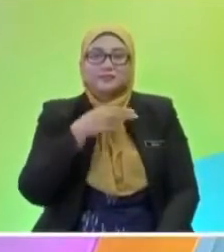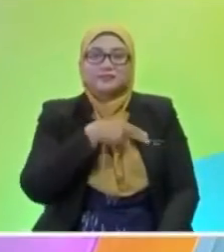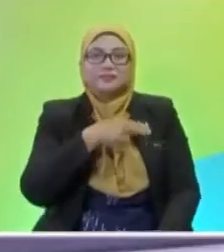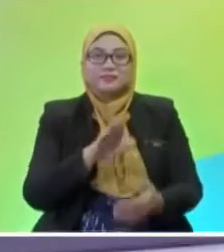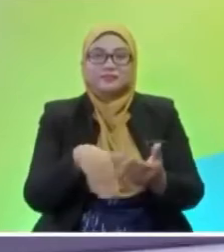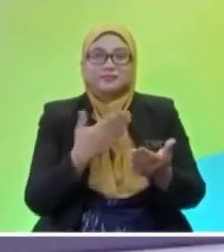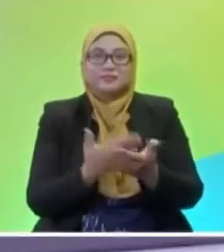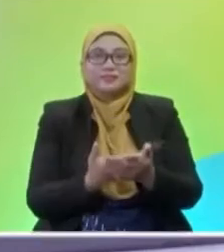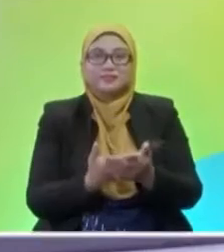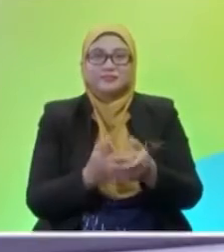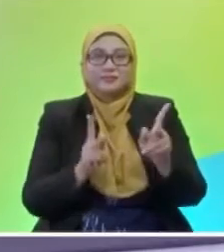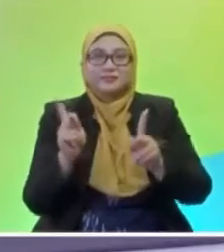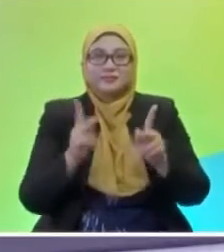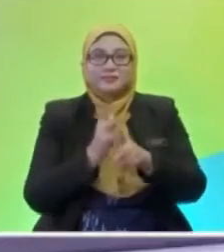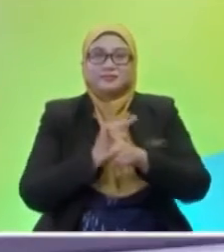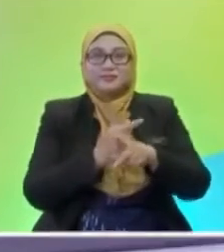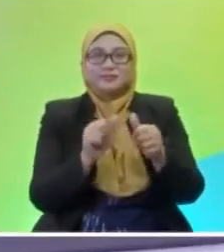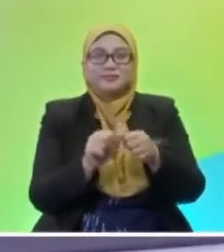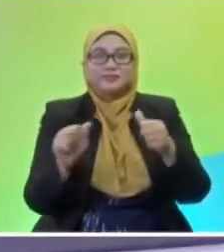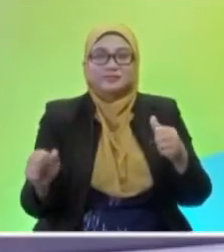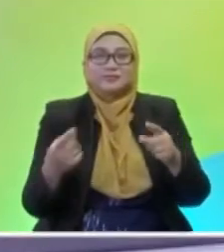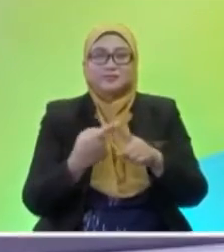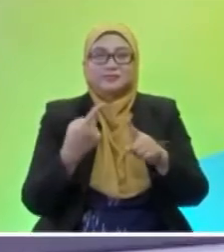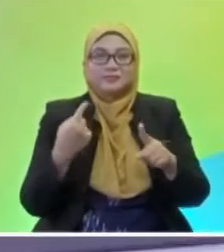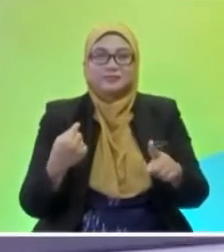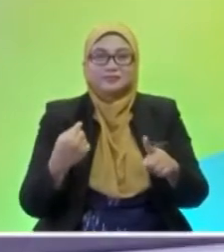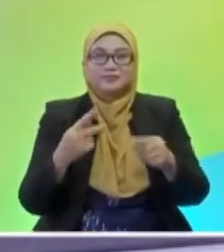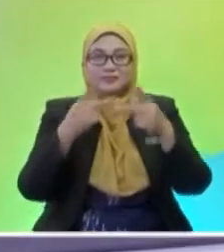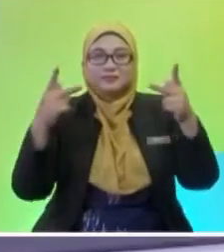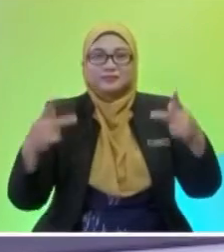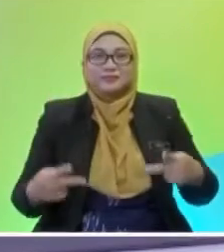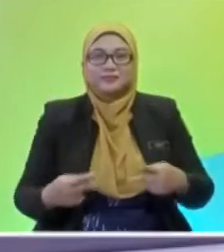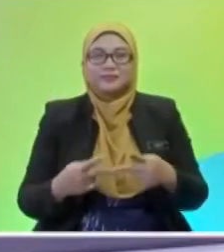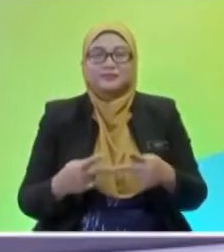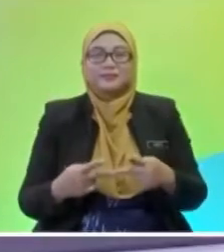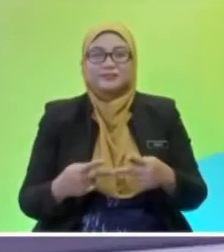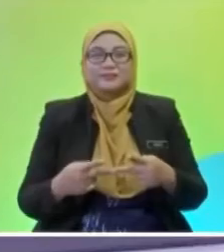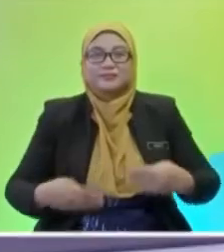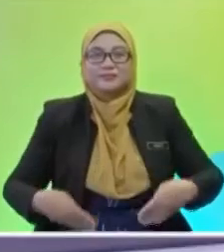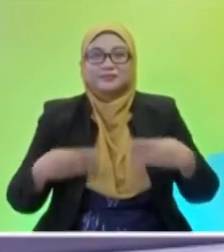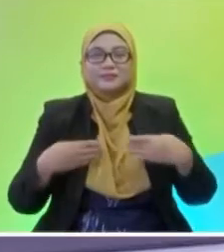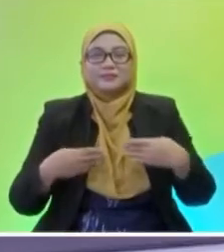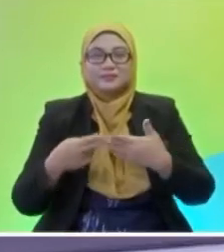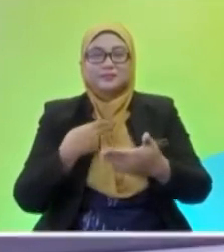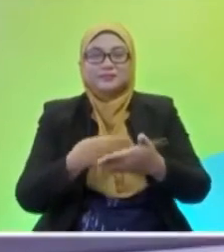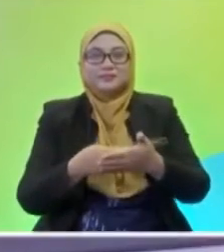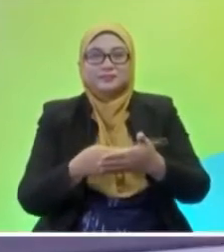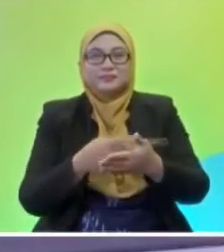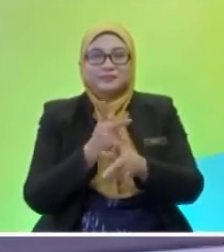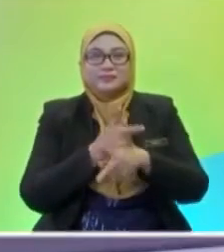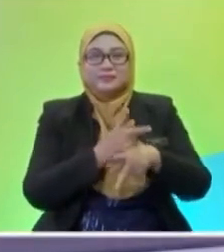ni daripada kerangka badan dan kerangka alat kawalan, murid perlu